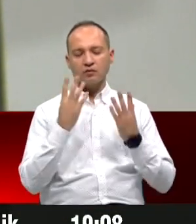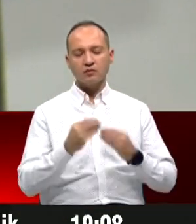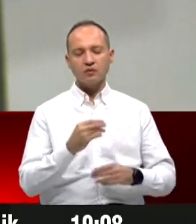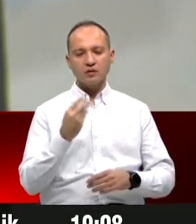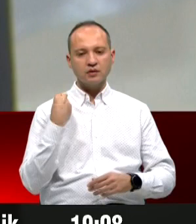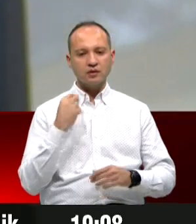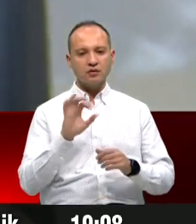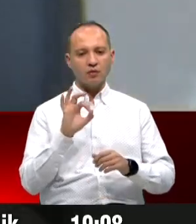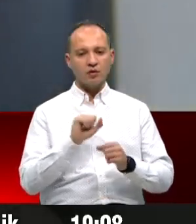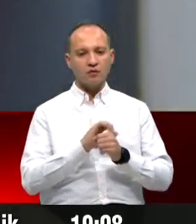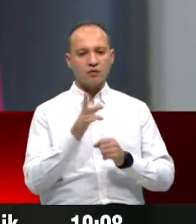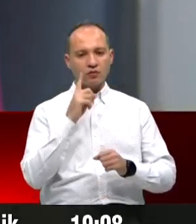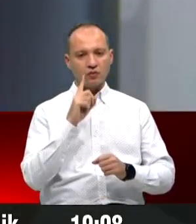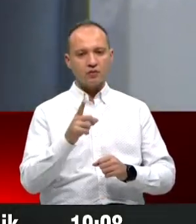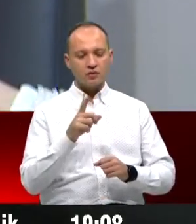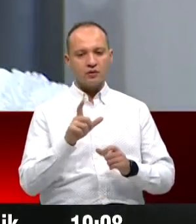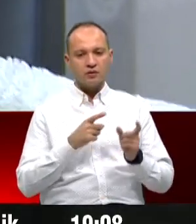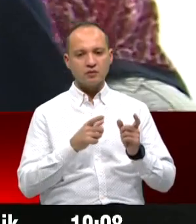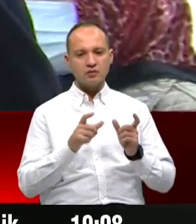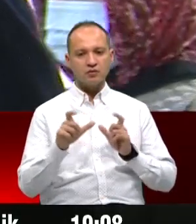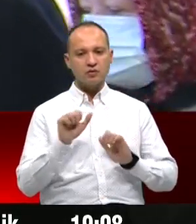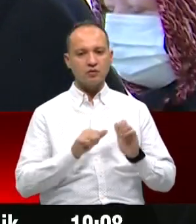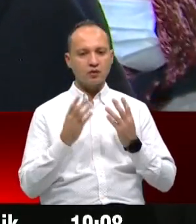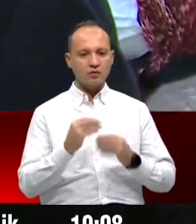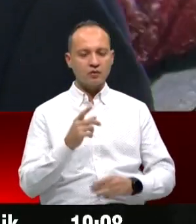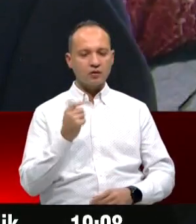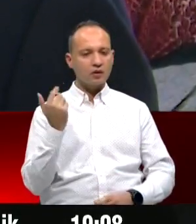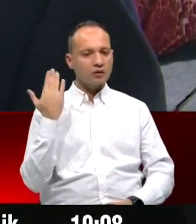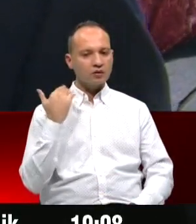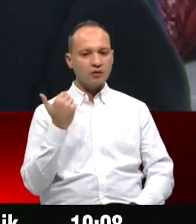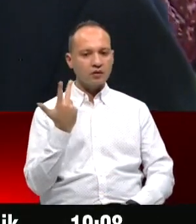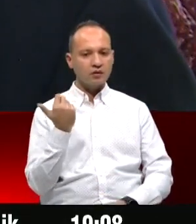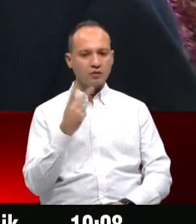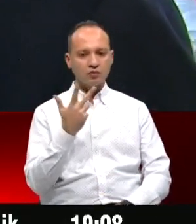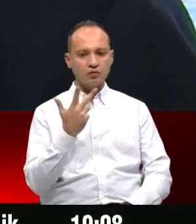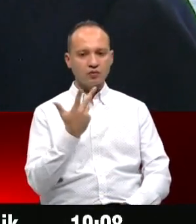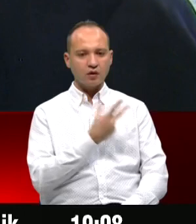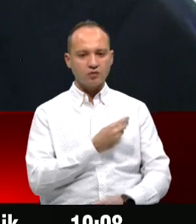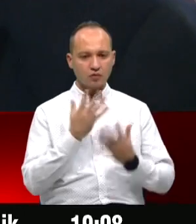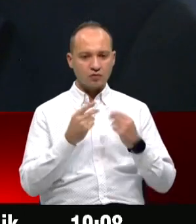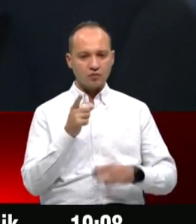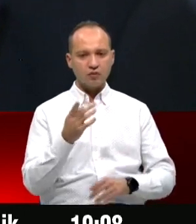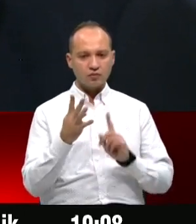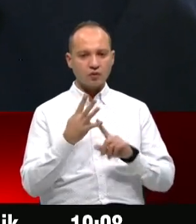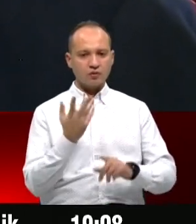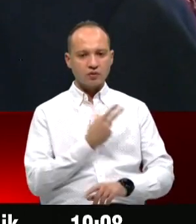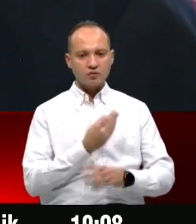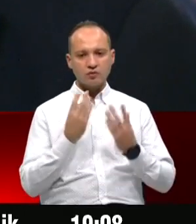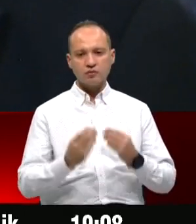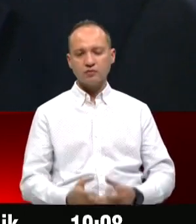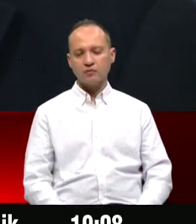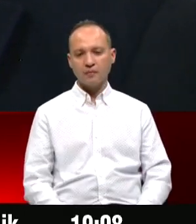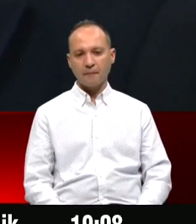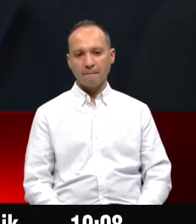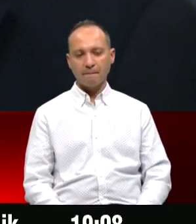ve yeni varyant Omikron'a karşı silahlandılar. Daha önce kaç doz aşı olmuştunuz? 3 doz aşı oldum. 2. Bu da 4. olacak. 4.